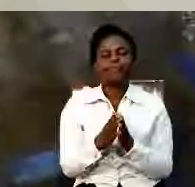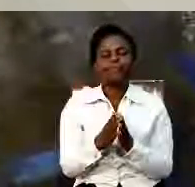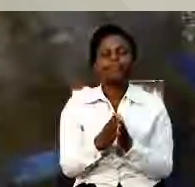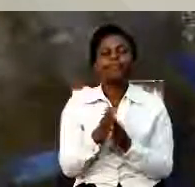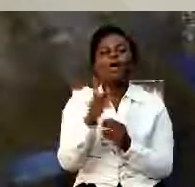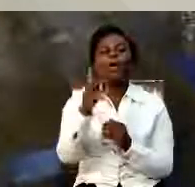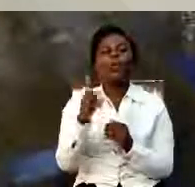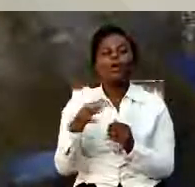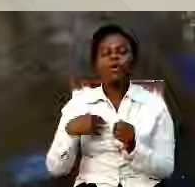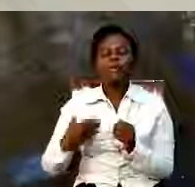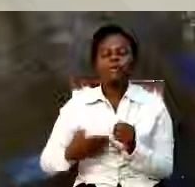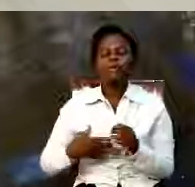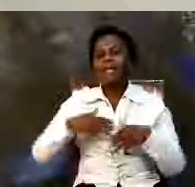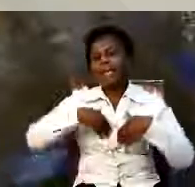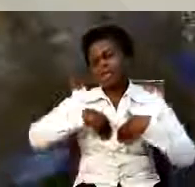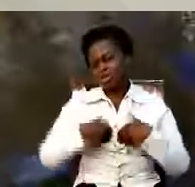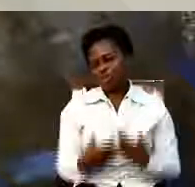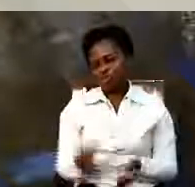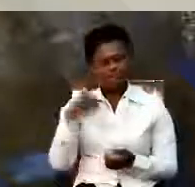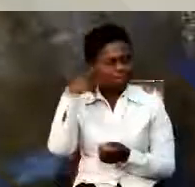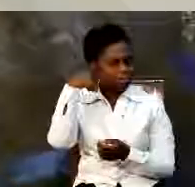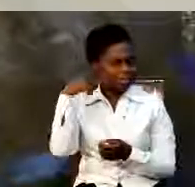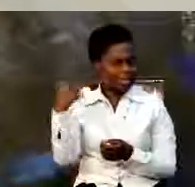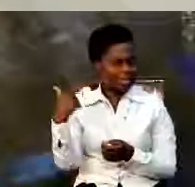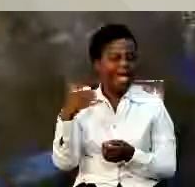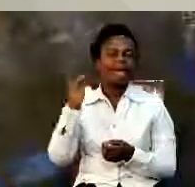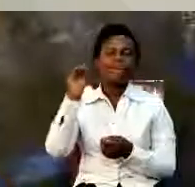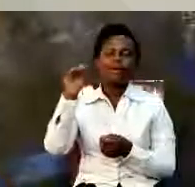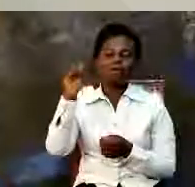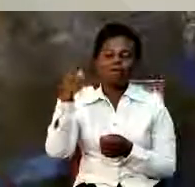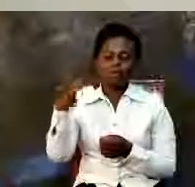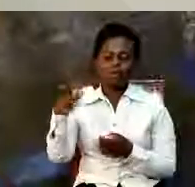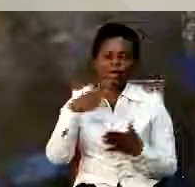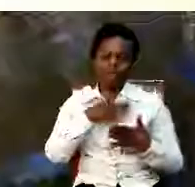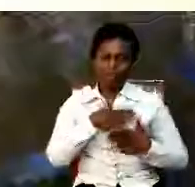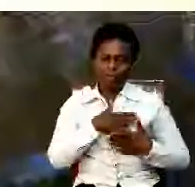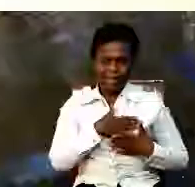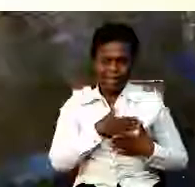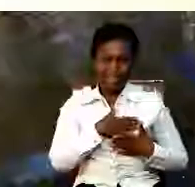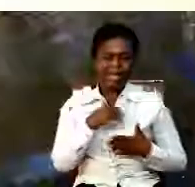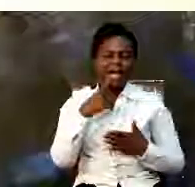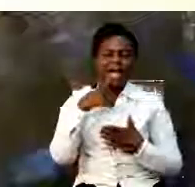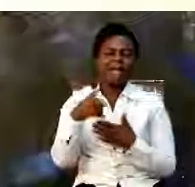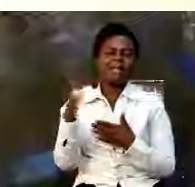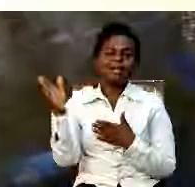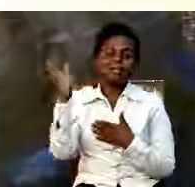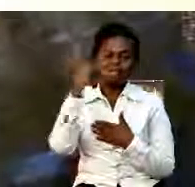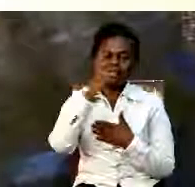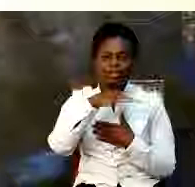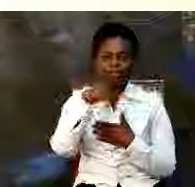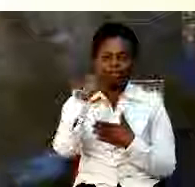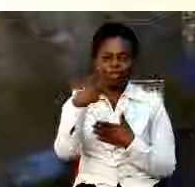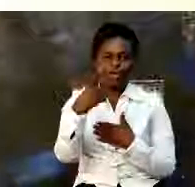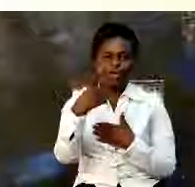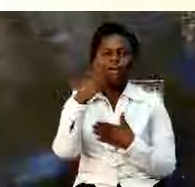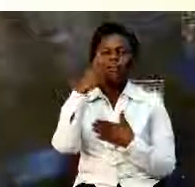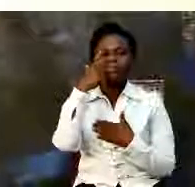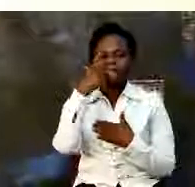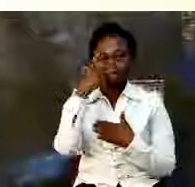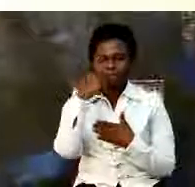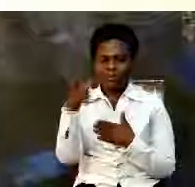Kwa hiyo mwanamke achoke kusikia na kuambiwa kwamba anapendwa hata siku moja. Kwa hiyo msifie. Na